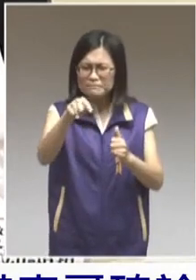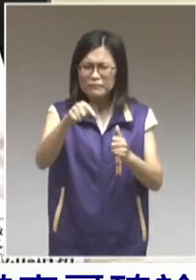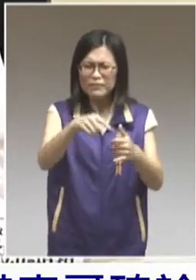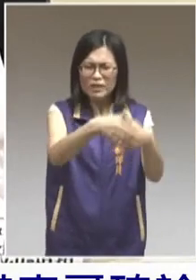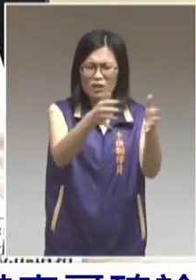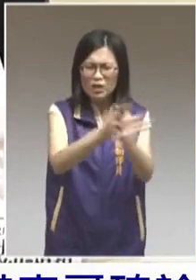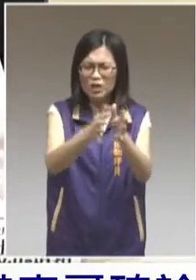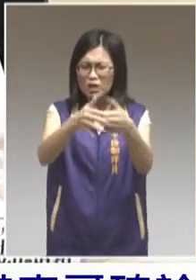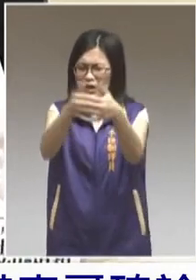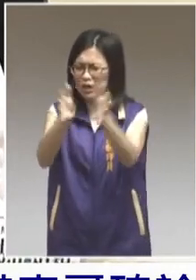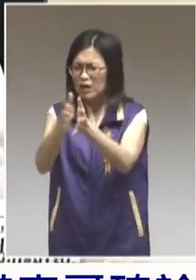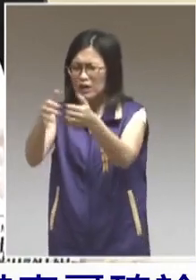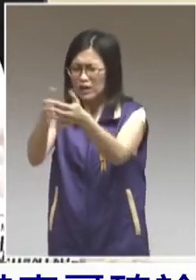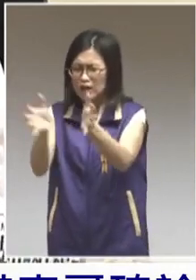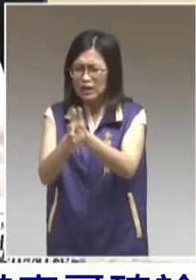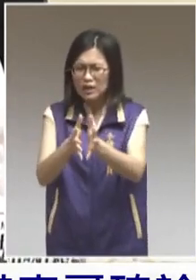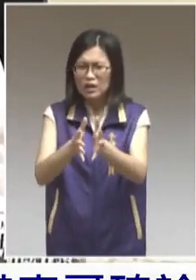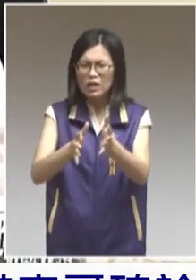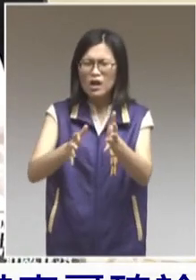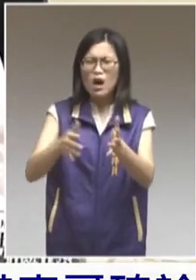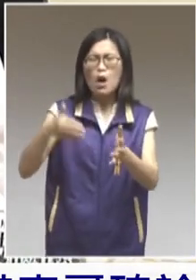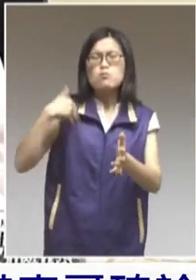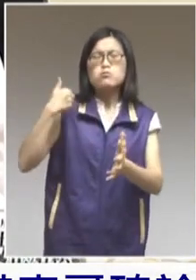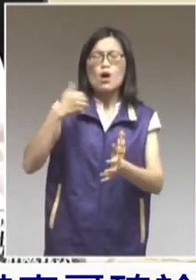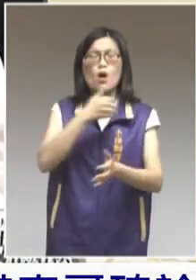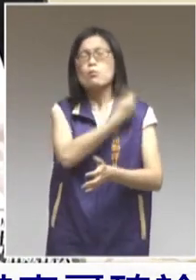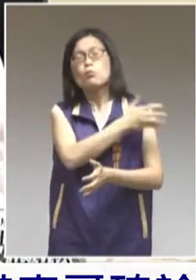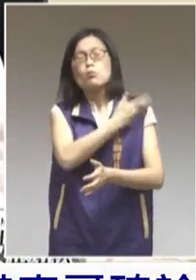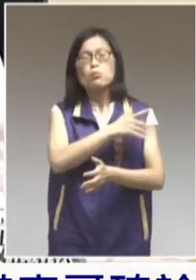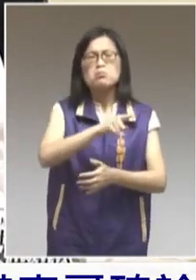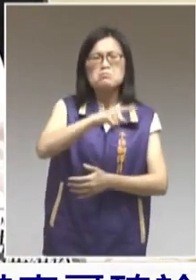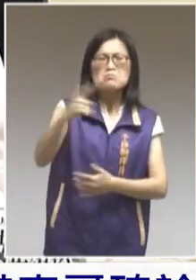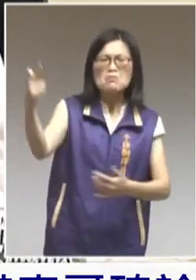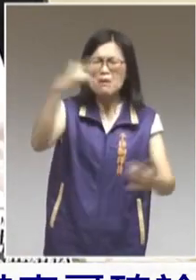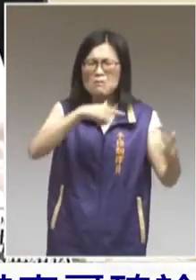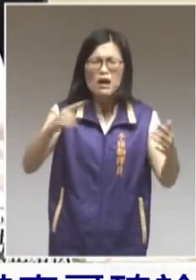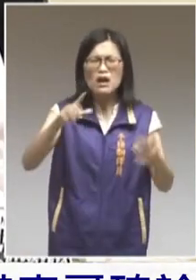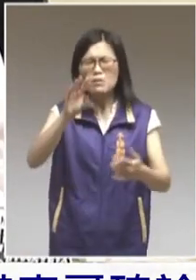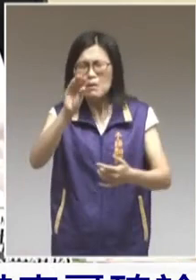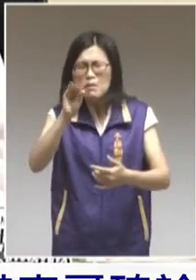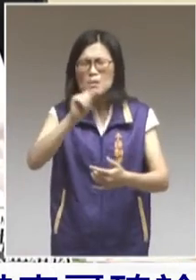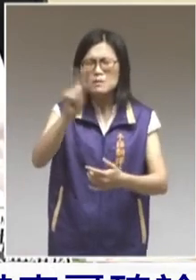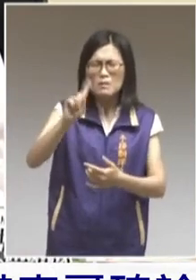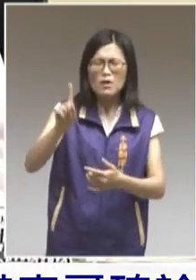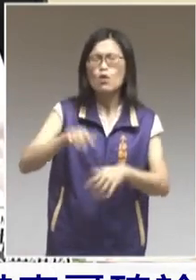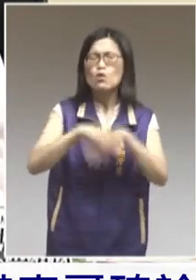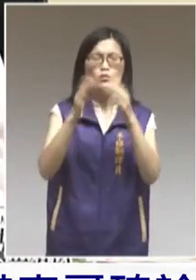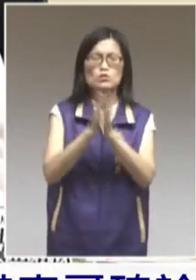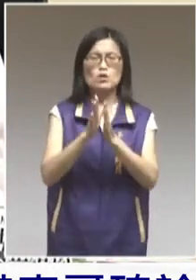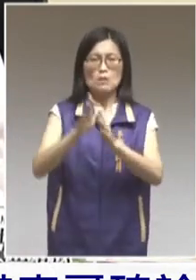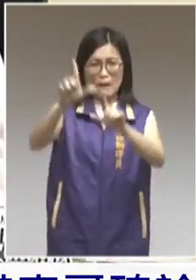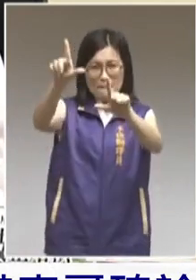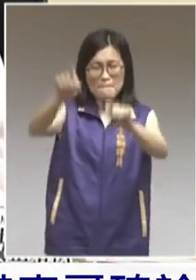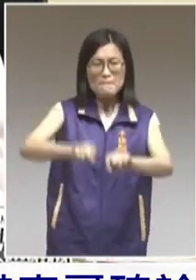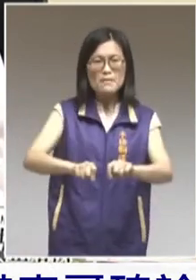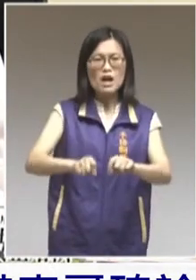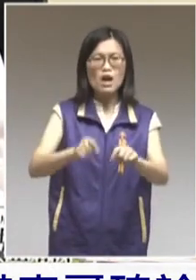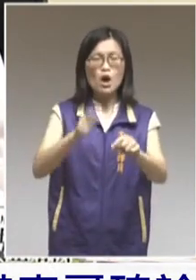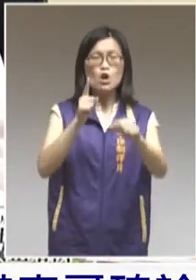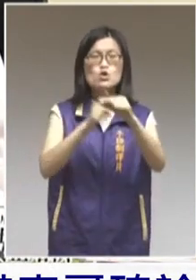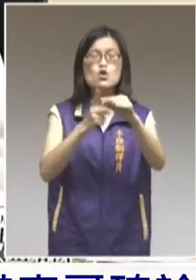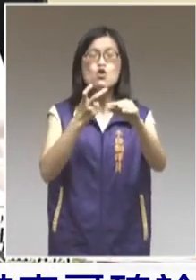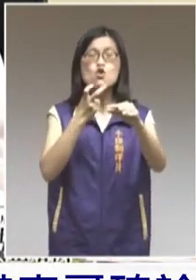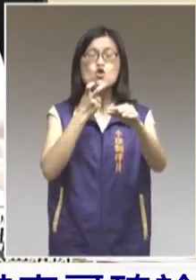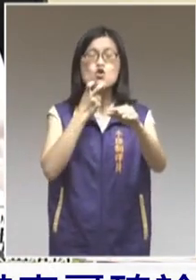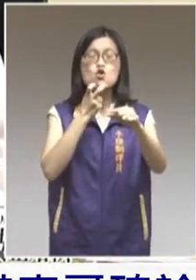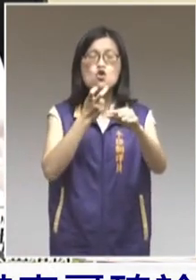当中，那不管它来自何方，那这个部分我们依既有的机制，中央流行疫情指挥中心也建置有